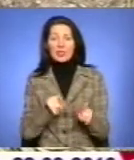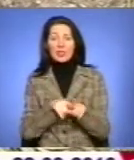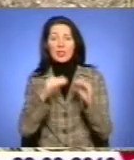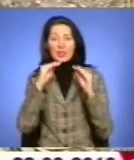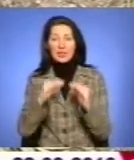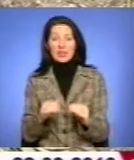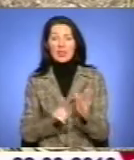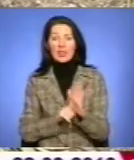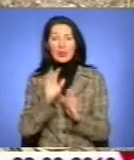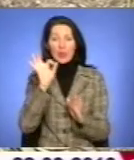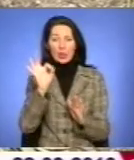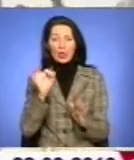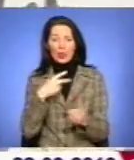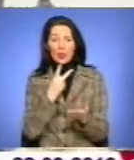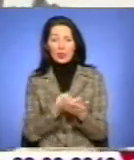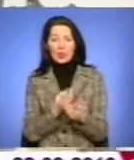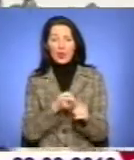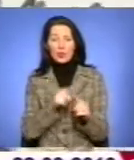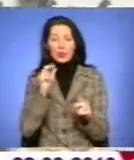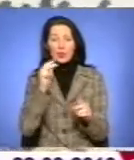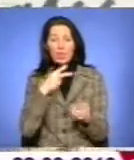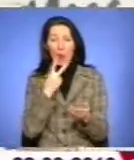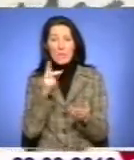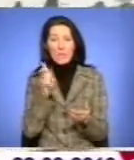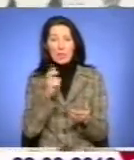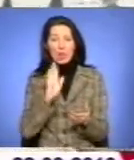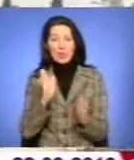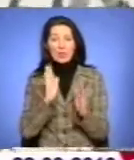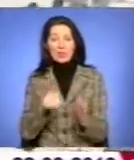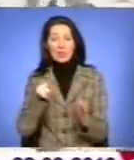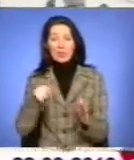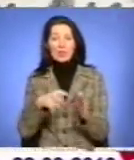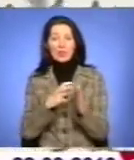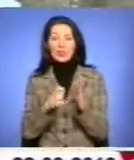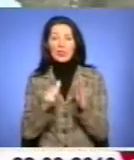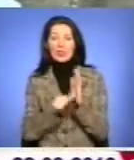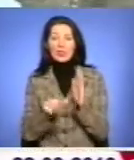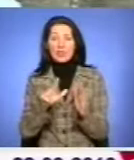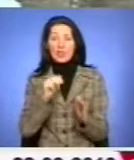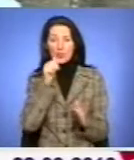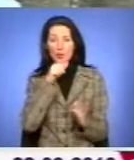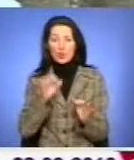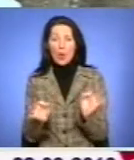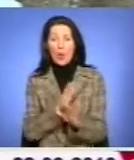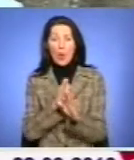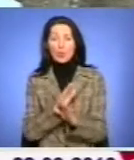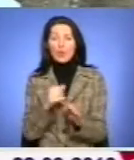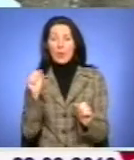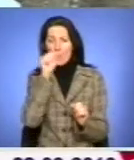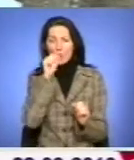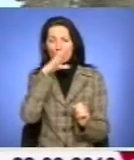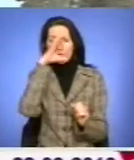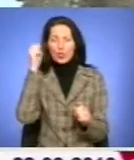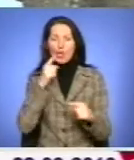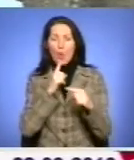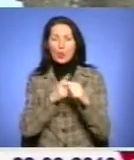температурні показники у ці числа березня були лише у 1963 році. Погода із морозом уночі і